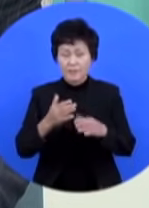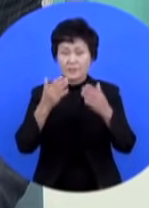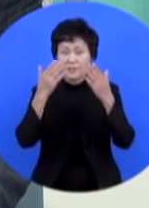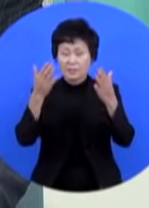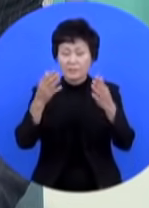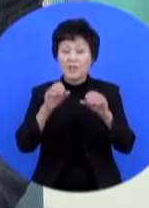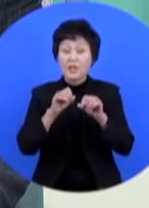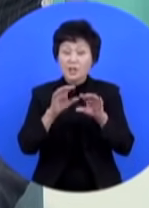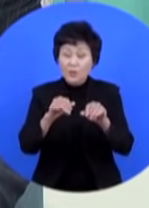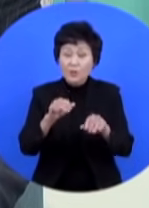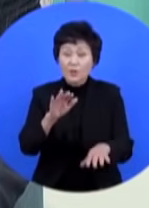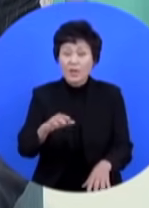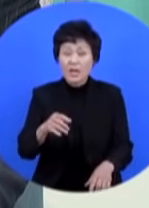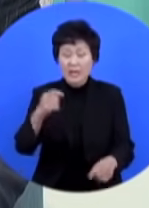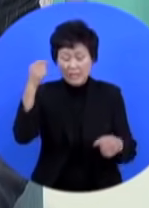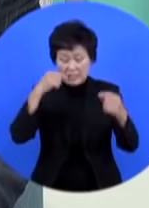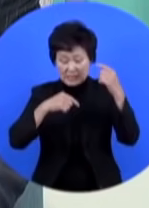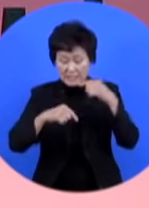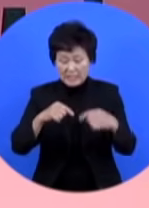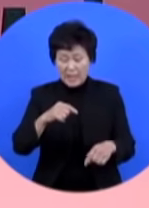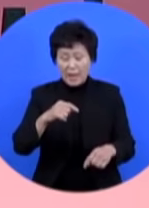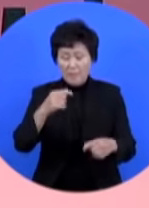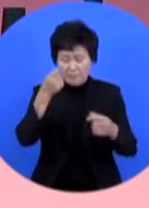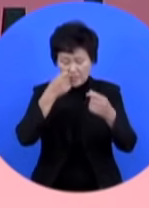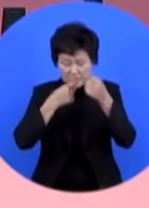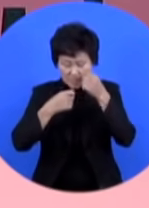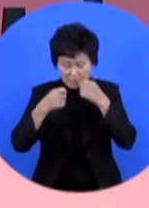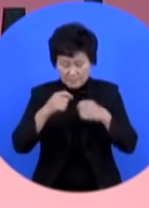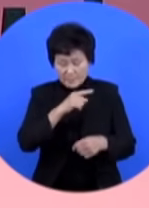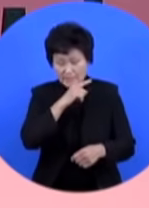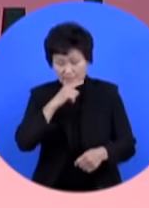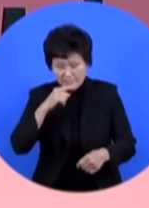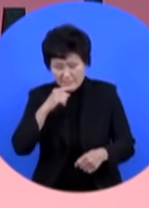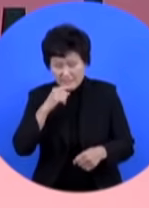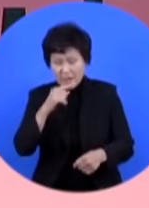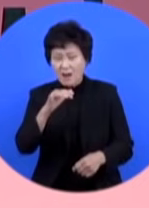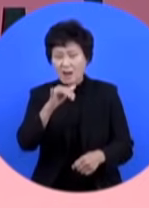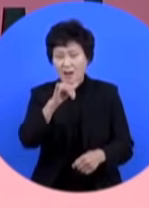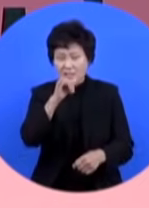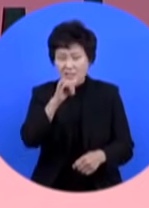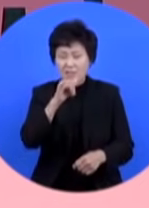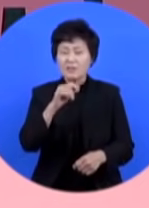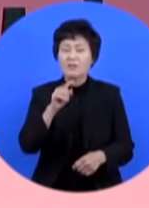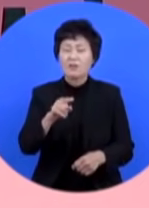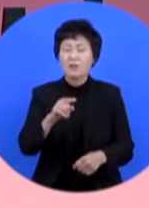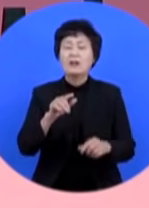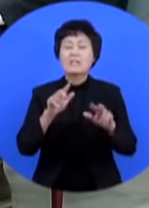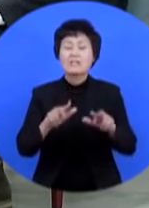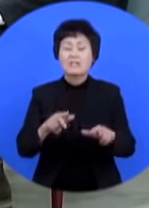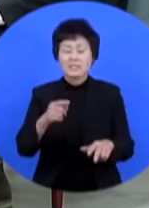땀과 눈물과 피를 계속 흘리는 희생이 필요할 수밖에 없음을 깨달았습니다.